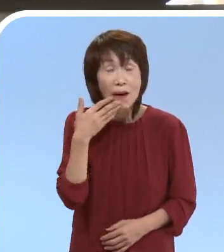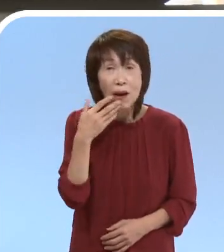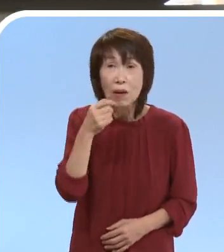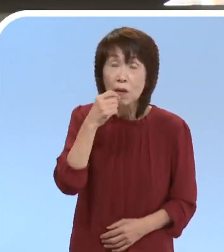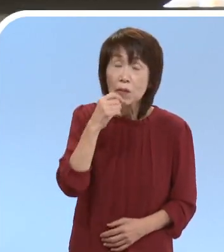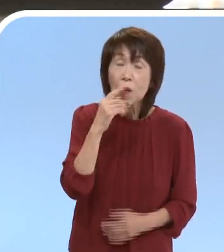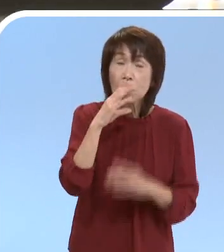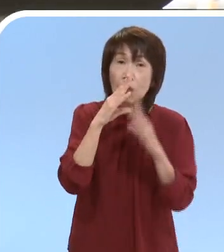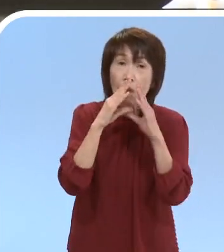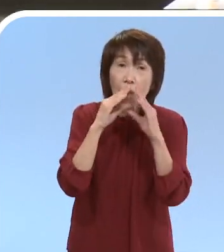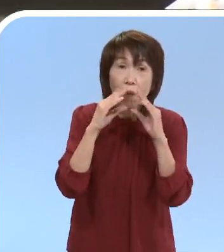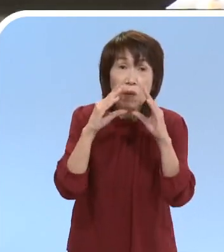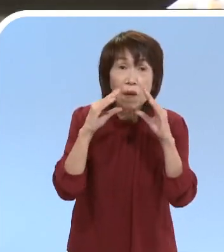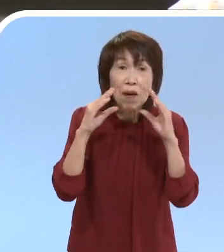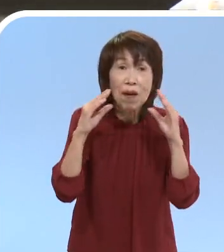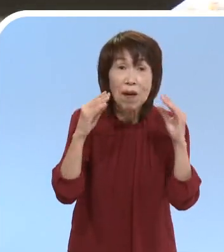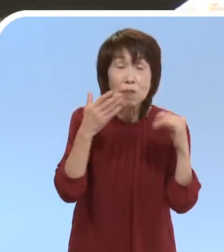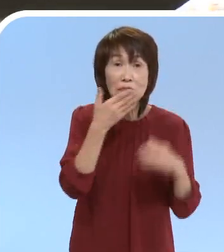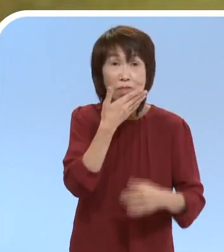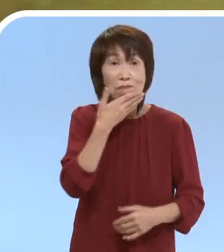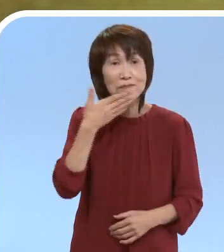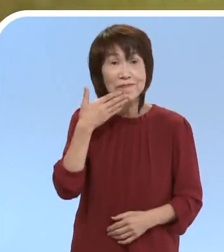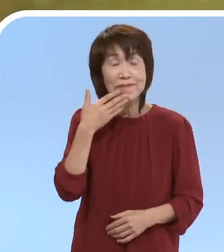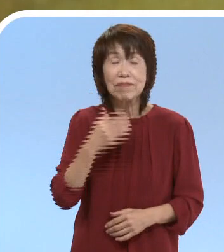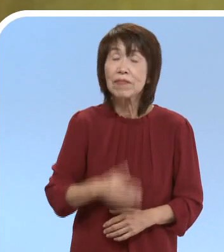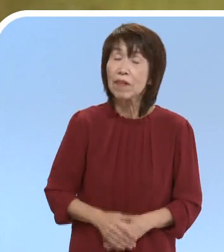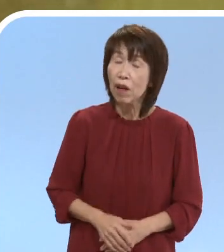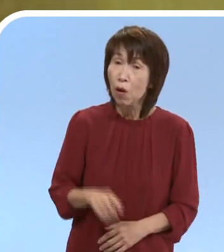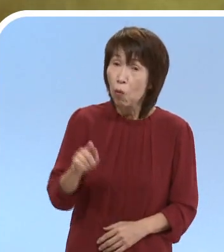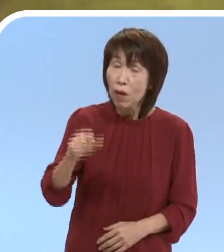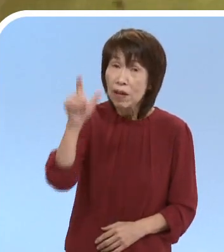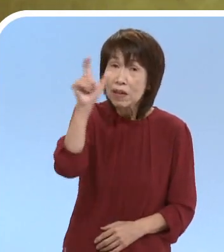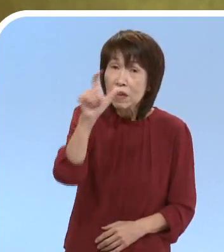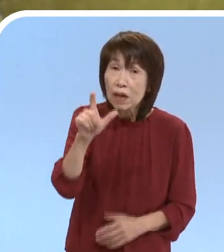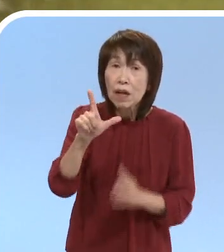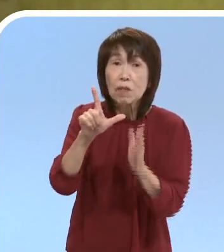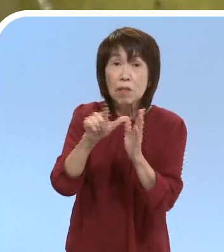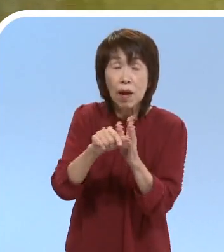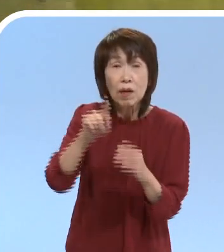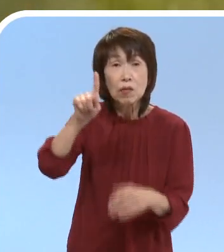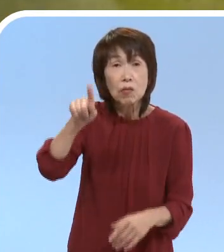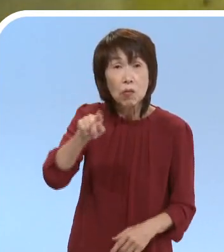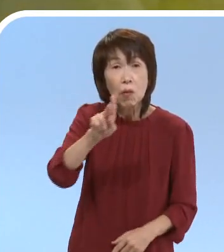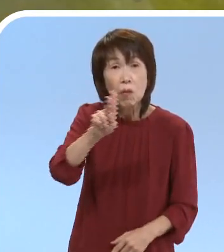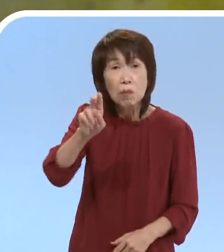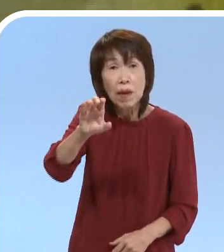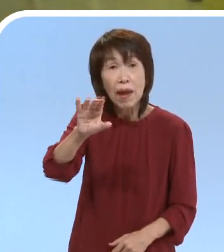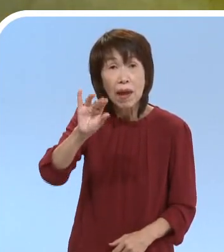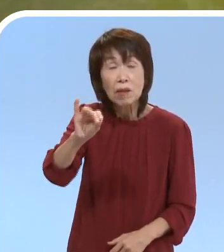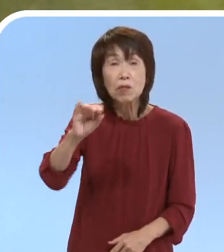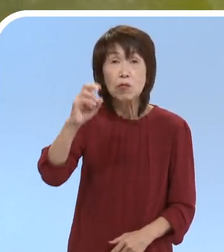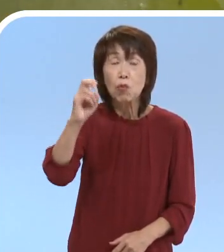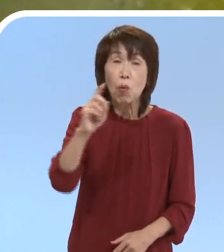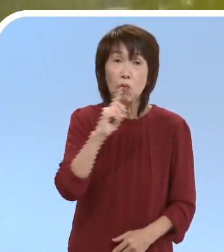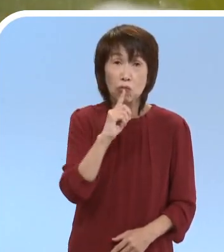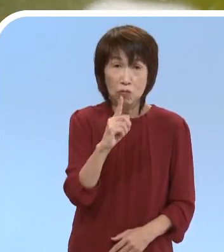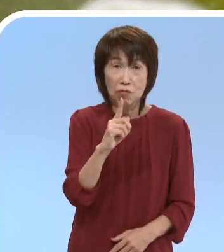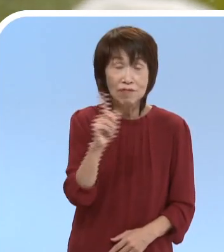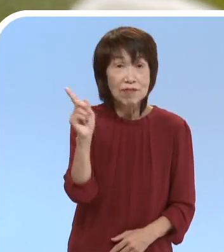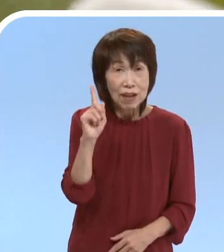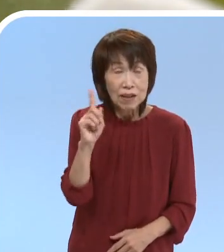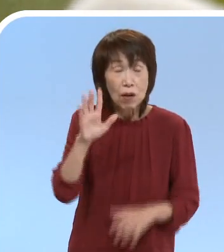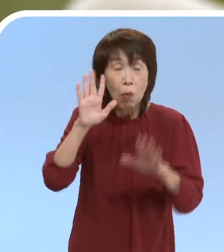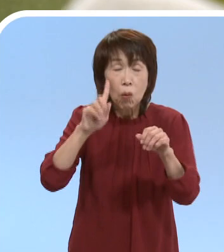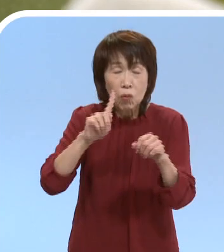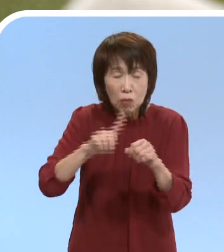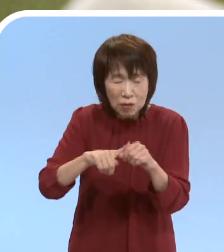こう口当たりがまろやかになってて、 イタリアなんかですとね、 はい、 あのノベッロって言うんですけども、 ノベッロ、 ノベッロ、その